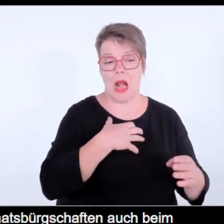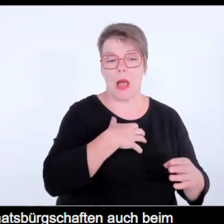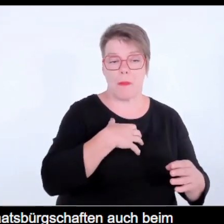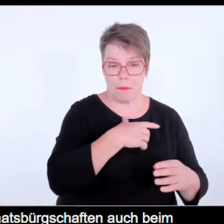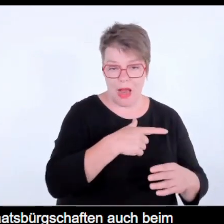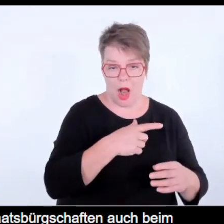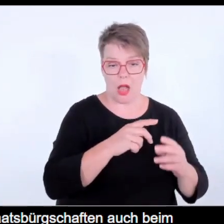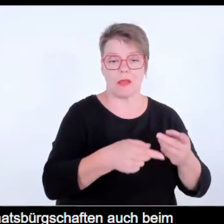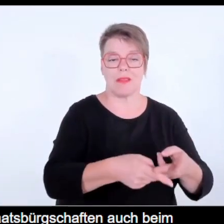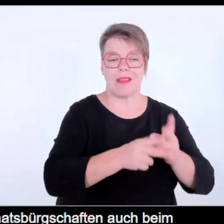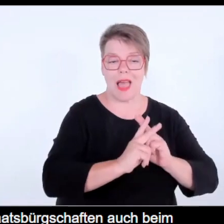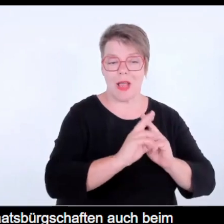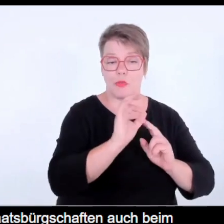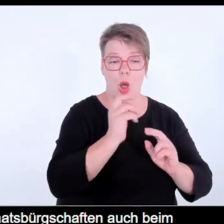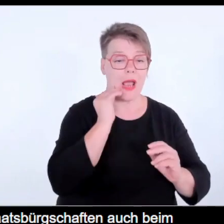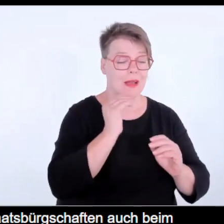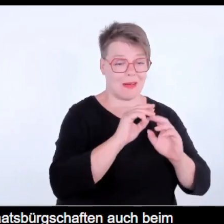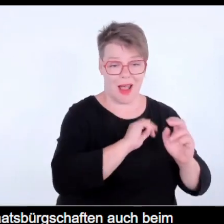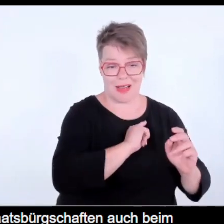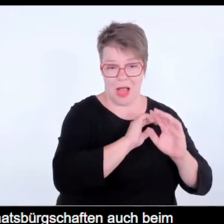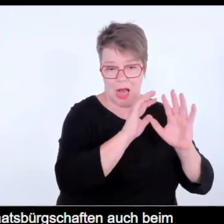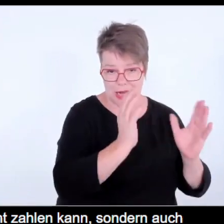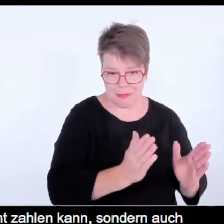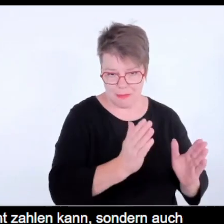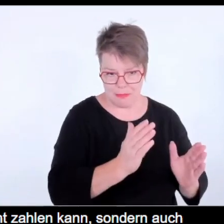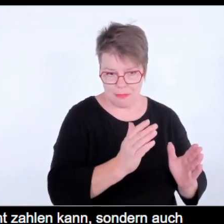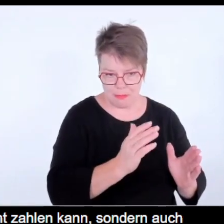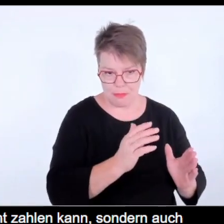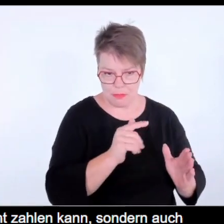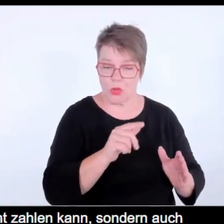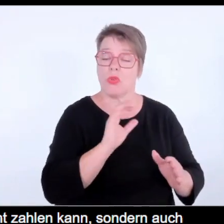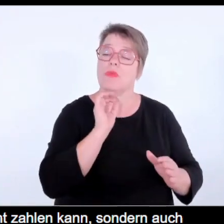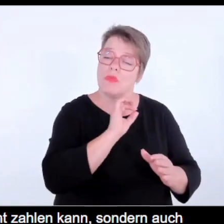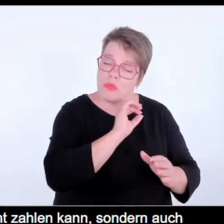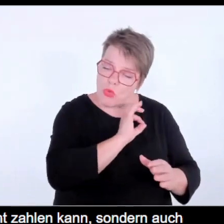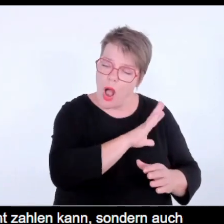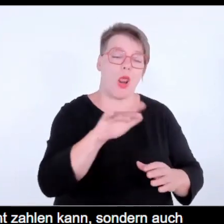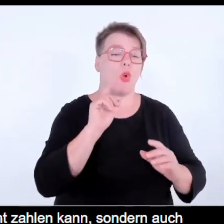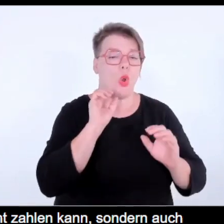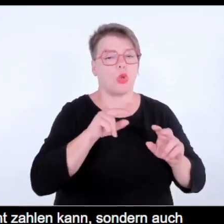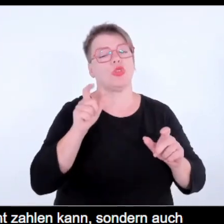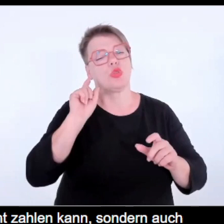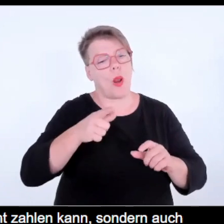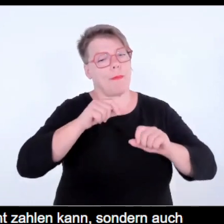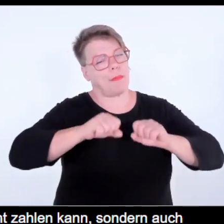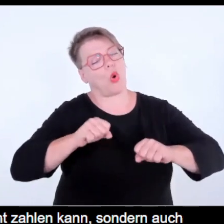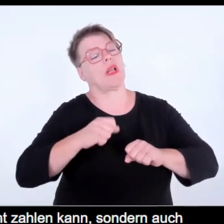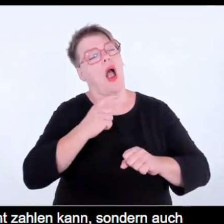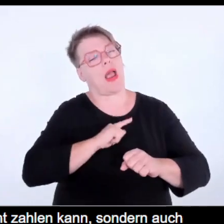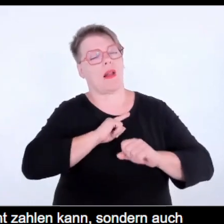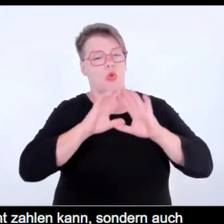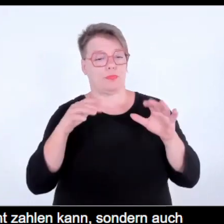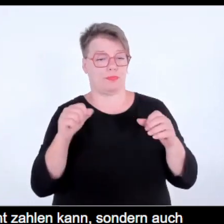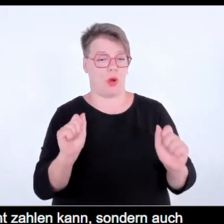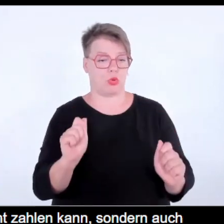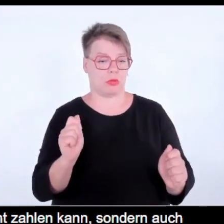zu stürzen. Meine sehr verehrten Damen und heute war die letzte Kabinettssitzung vor der Wahl. Wir hatten jetzt insgesamt mit dieser